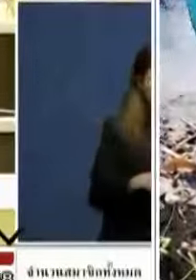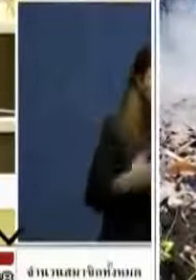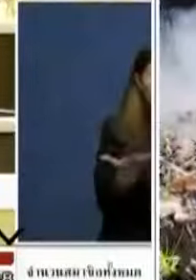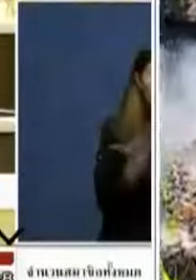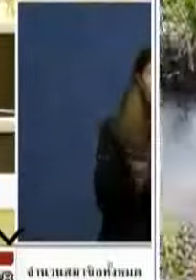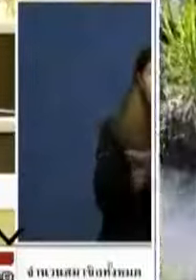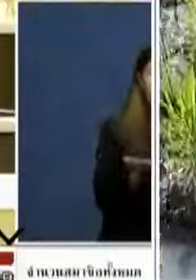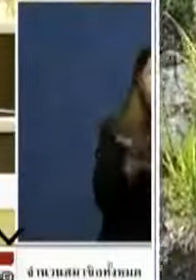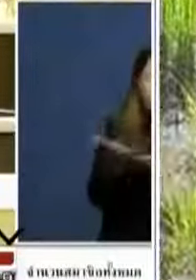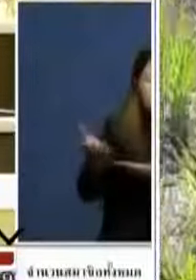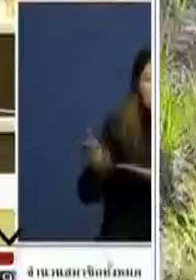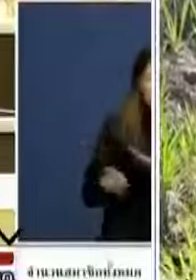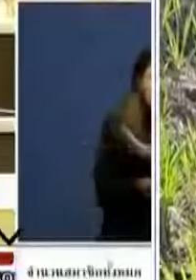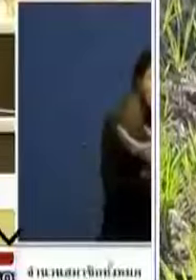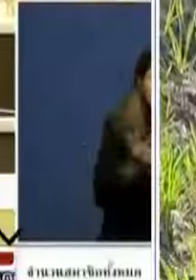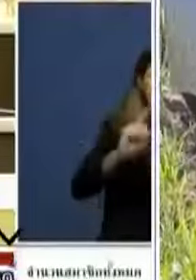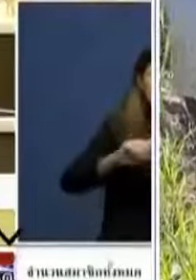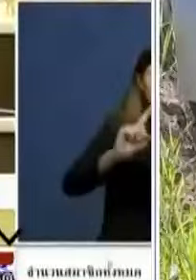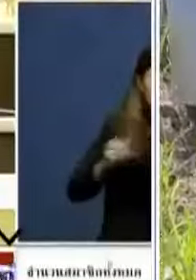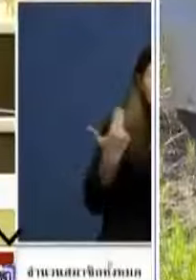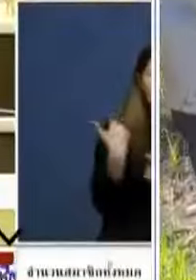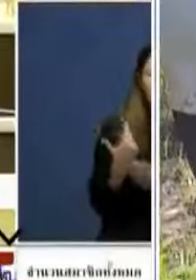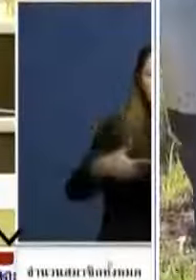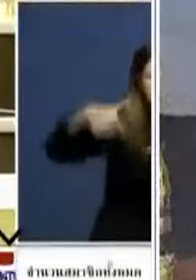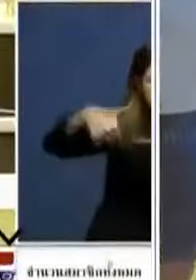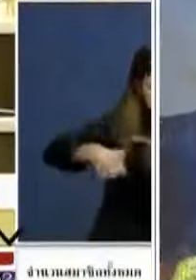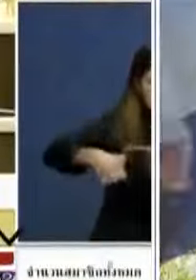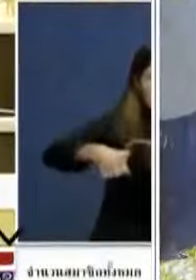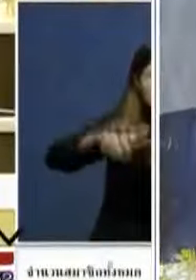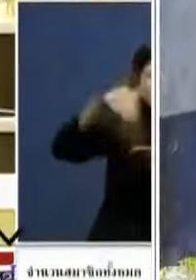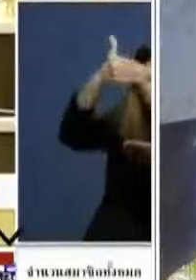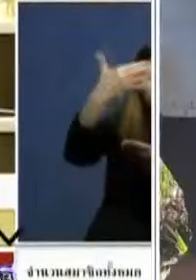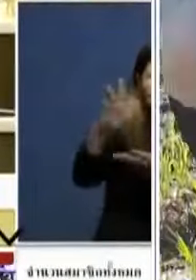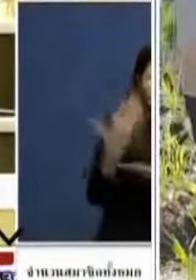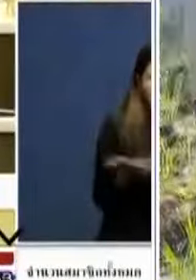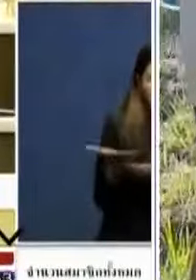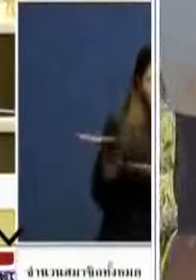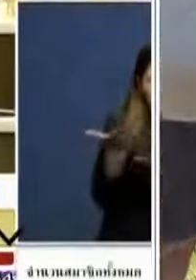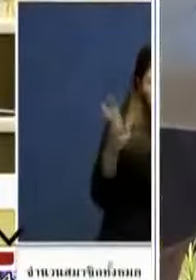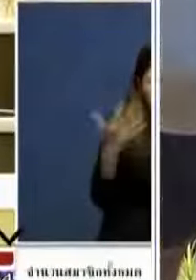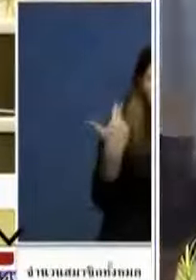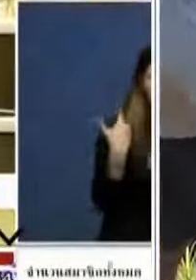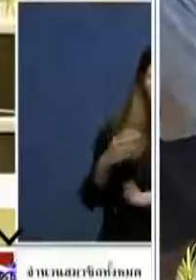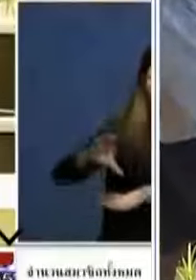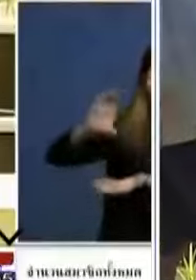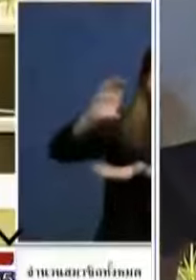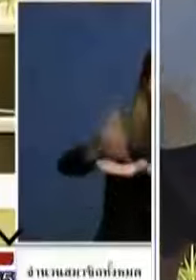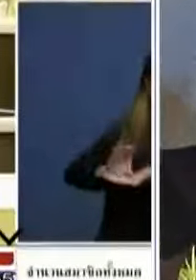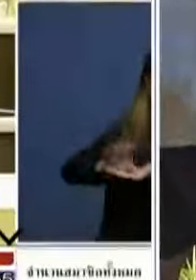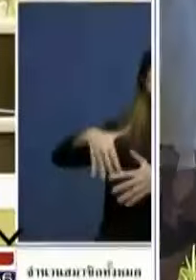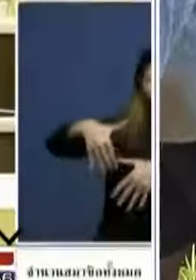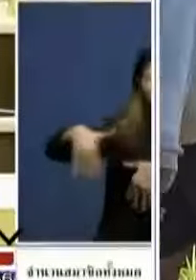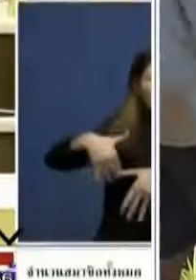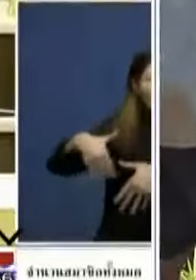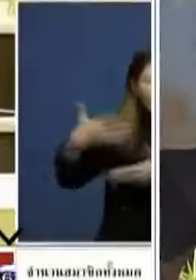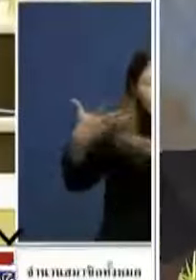ซื้อปุ๋ยเขาก็จะไปเชื่อปุ๋ยมาจากร้านปุ๋ยหรือไม่ก็นำปุ๋ยมาจากกองทุนหมู่บ้านเมื่อได้ผล